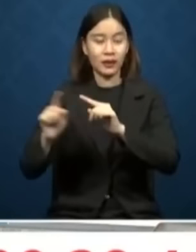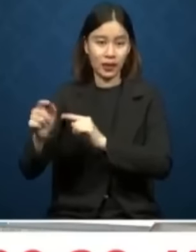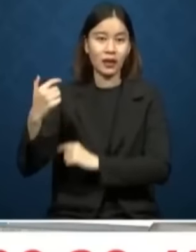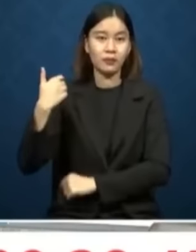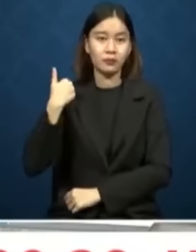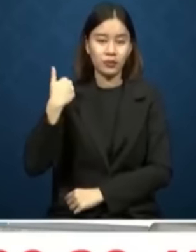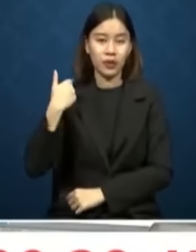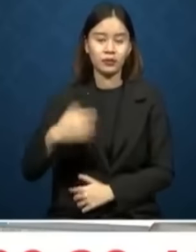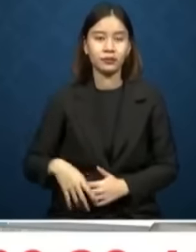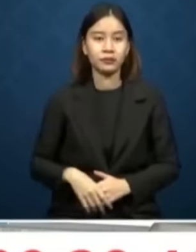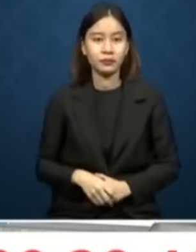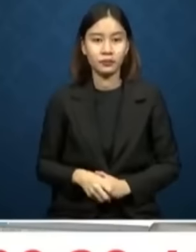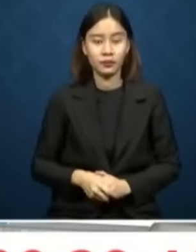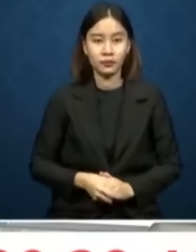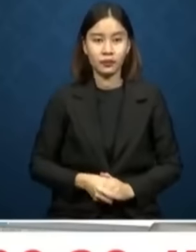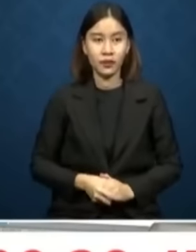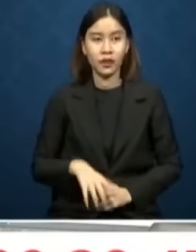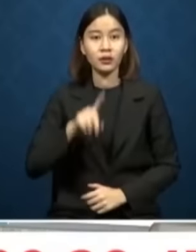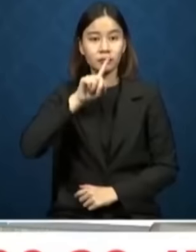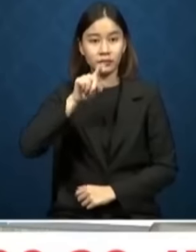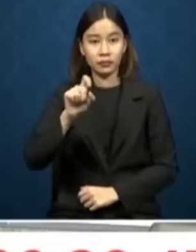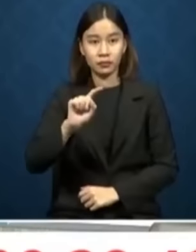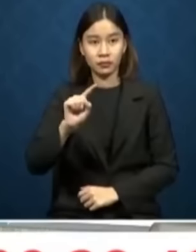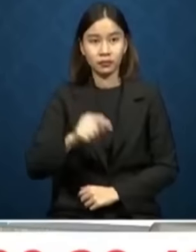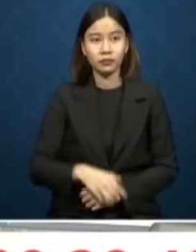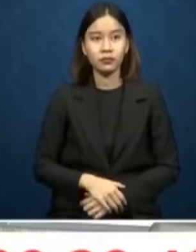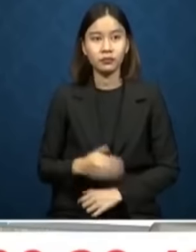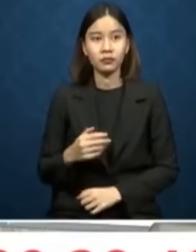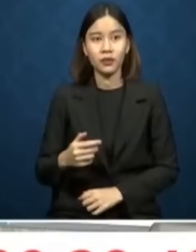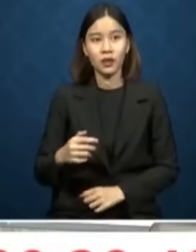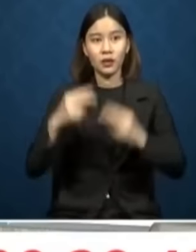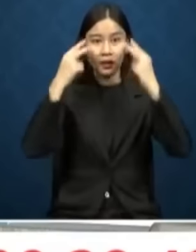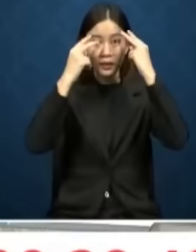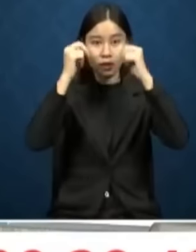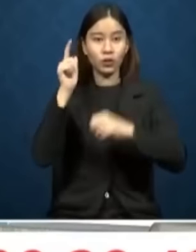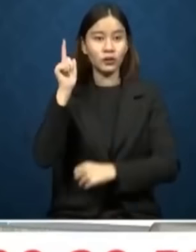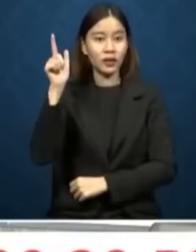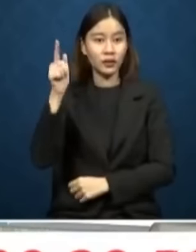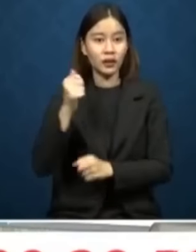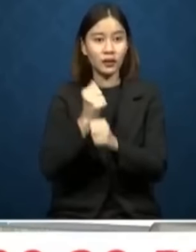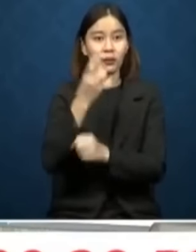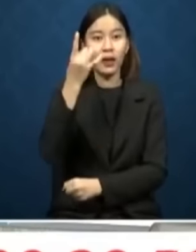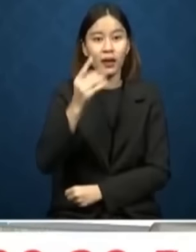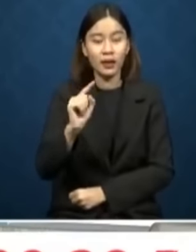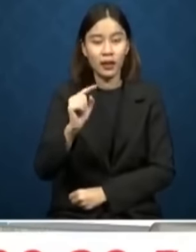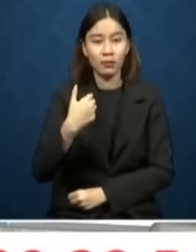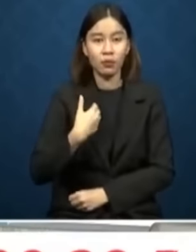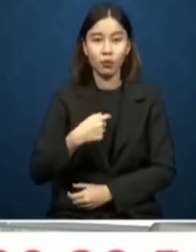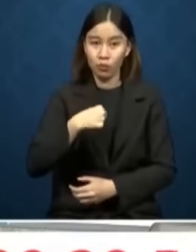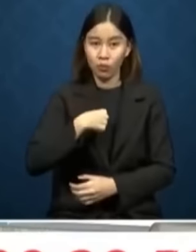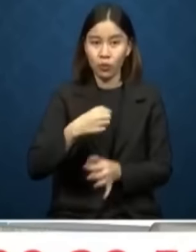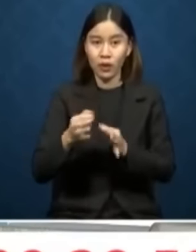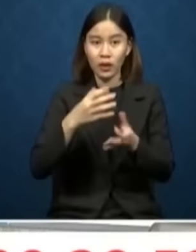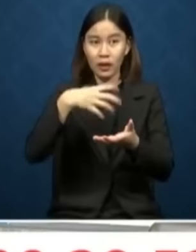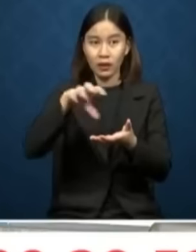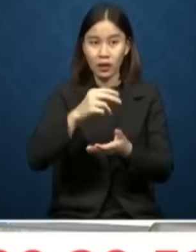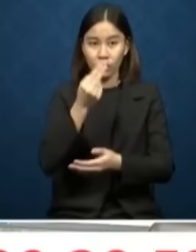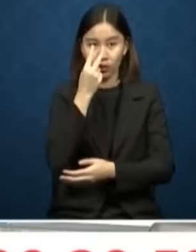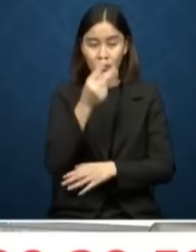ะคำถามว่าท่านอดีตนายกทักษิณทำตรงไหนบ้างครับอ่ะผมไล่ย้อนมาลองดูค